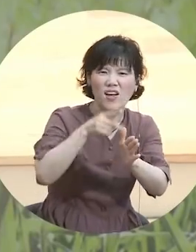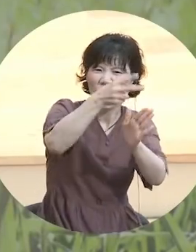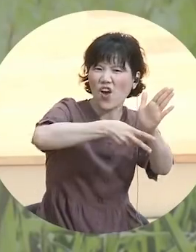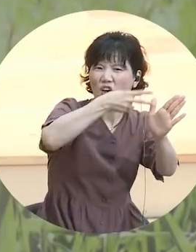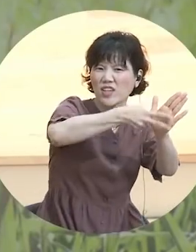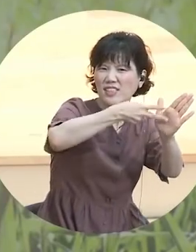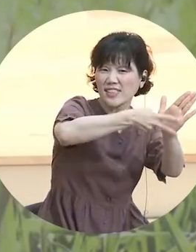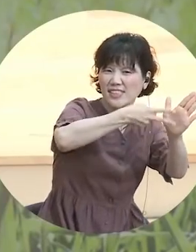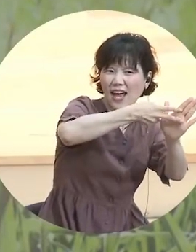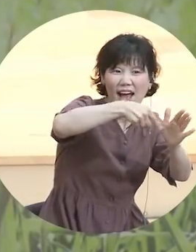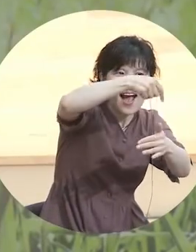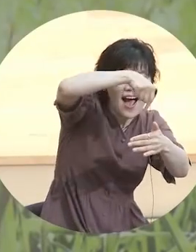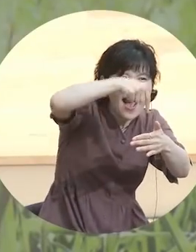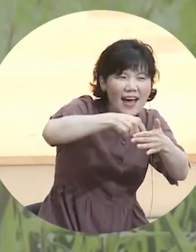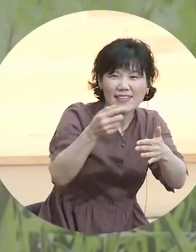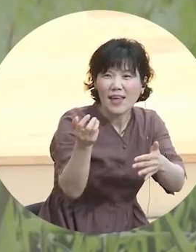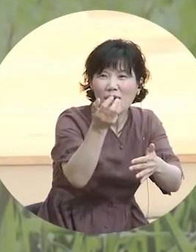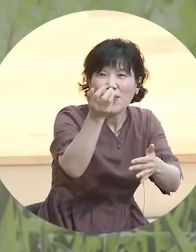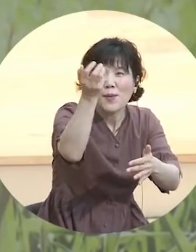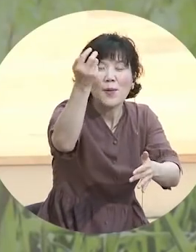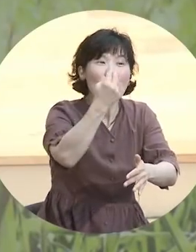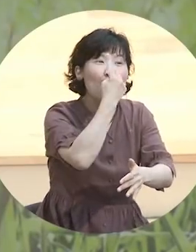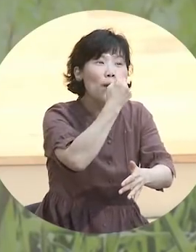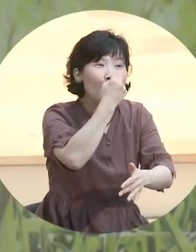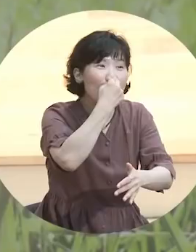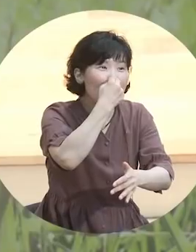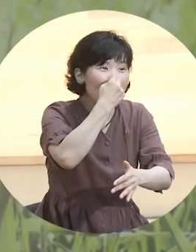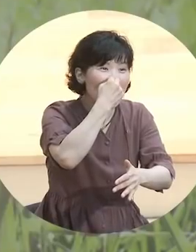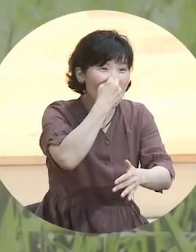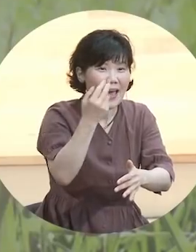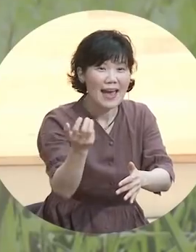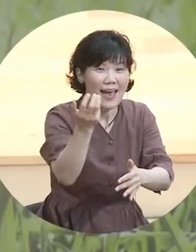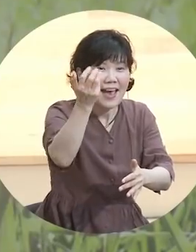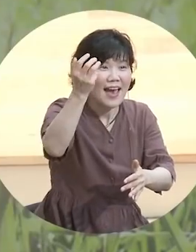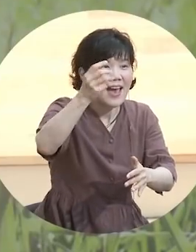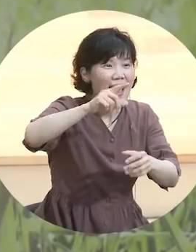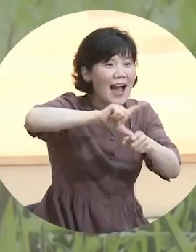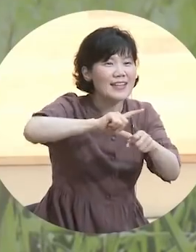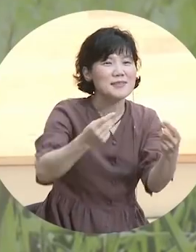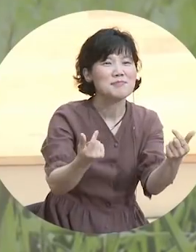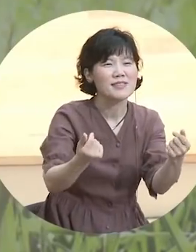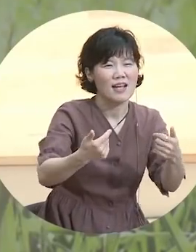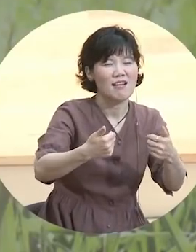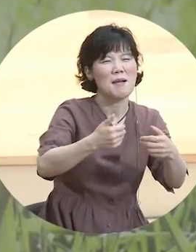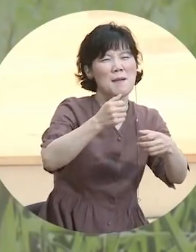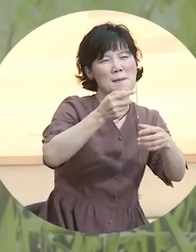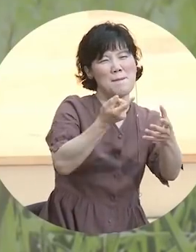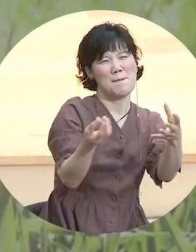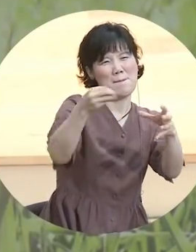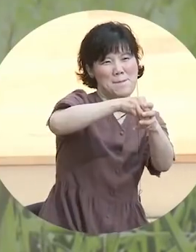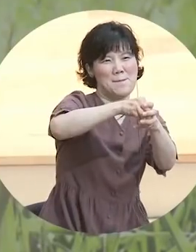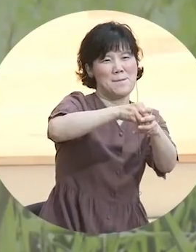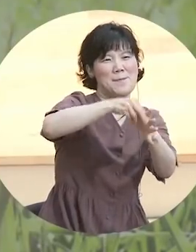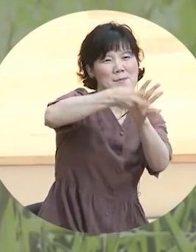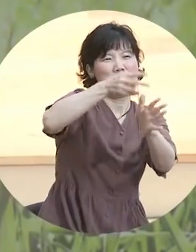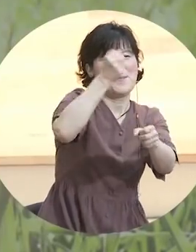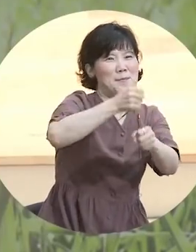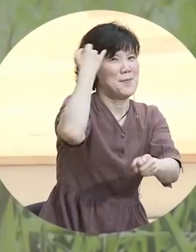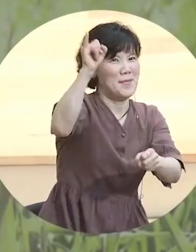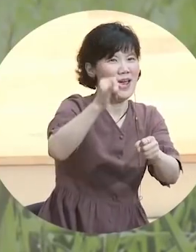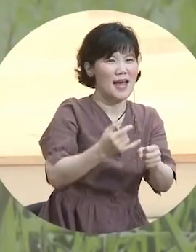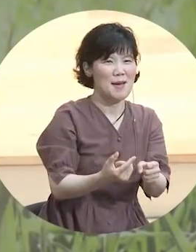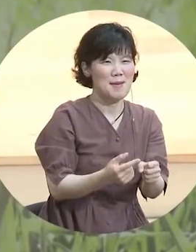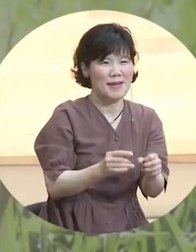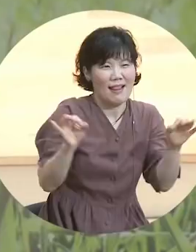열차인데 가스실이 달려있는 열차를 고안한 거예요. 그래서 그 결과 독일군이 보다 쉽고